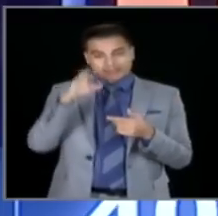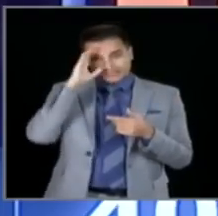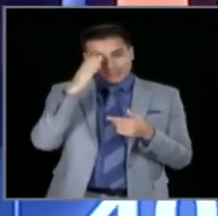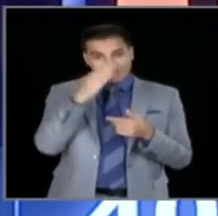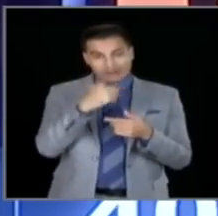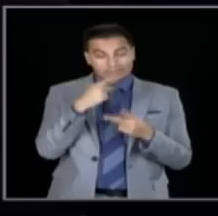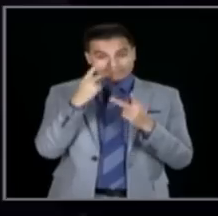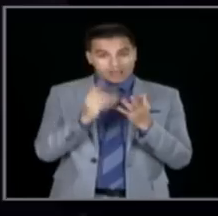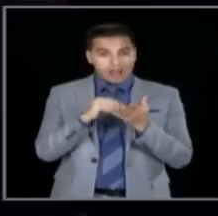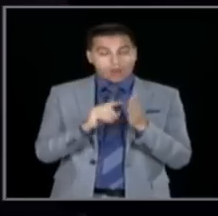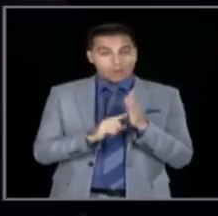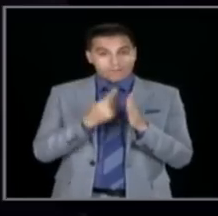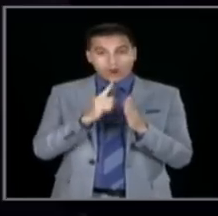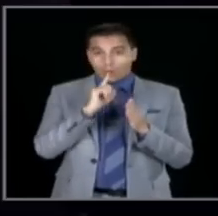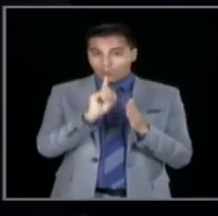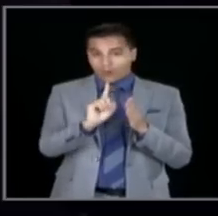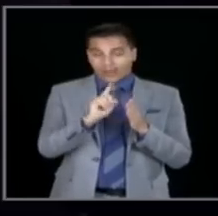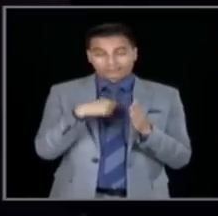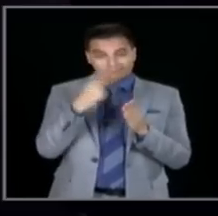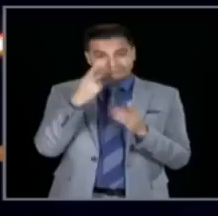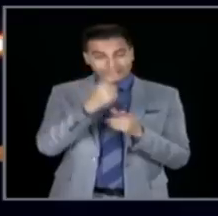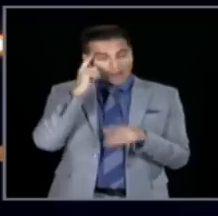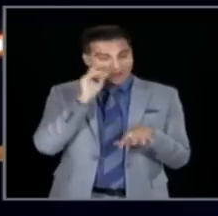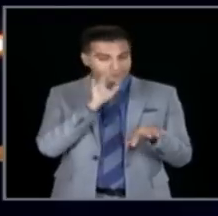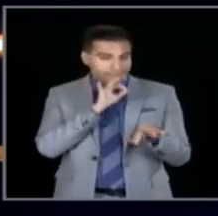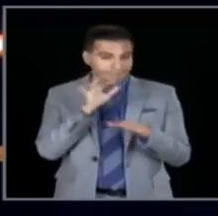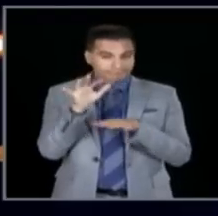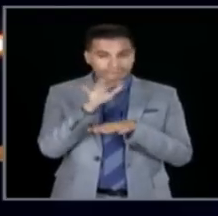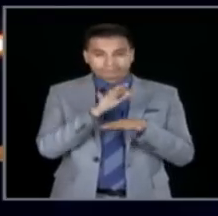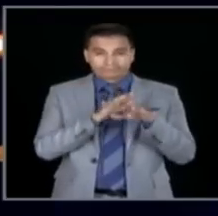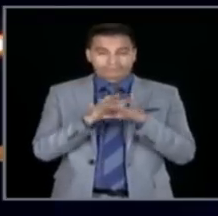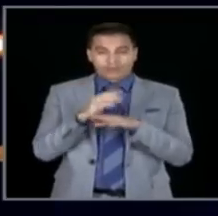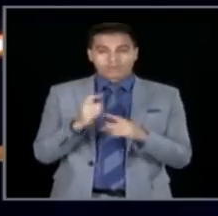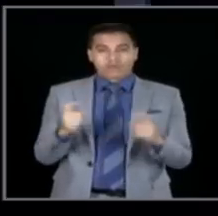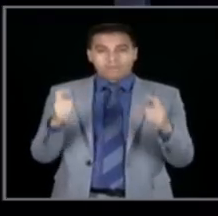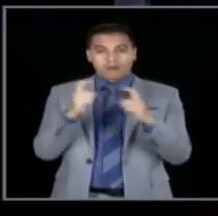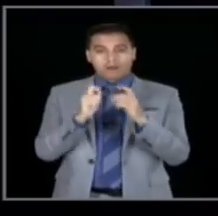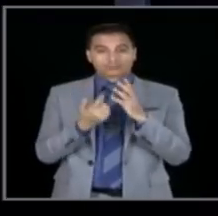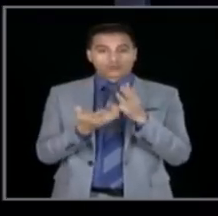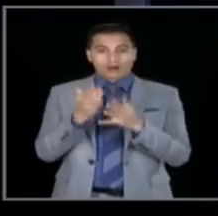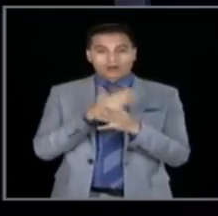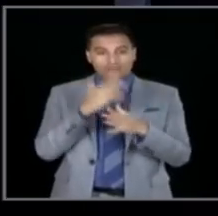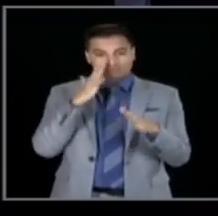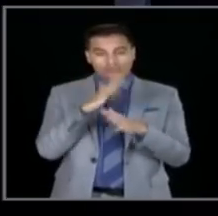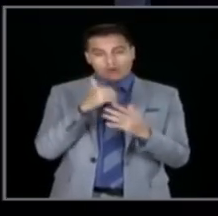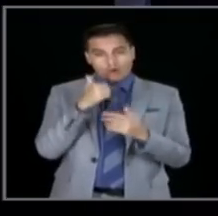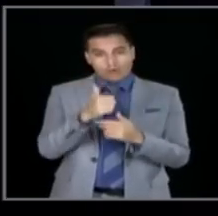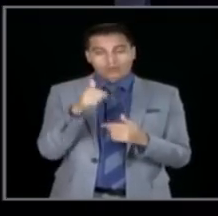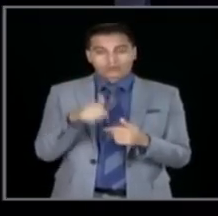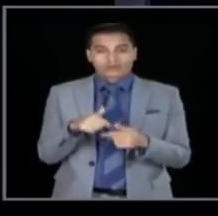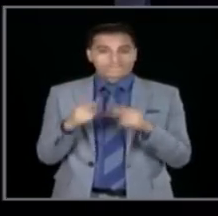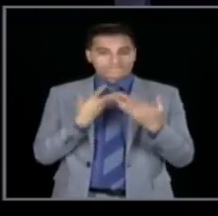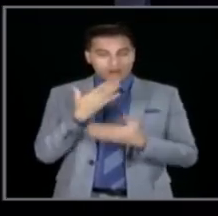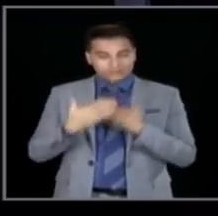مع أنكم بتشاركوا لأول مرة، ولكن عرفت تدخلوا في أجواء المباراة بسرعة. برافو عليكم.